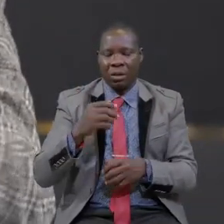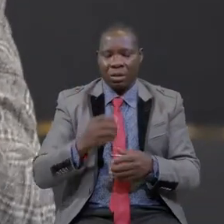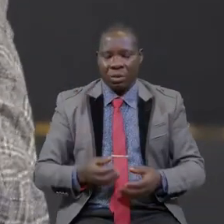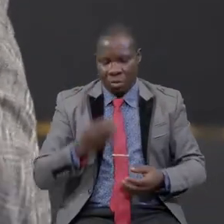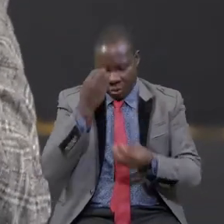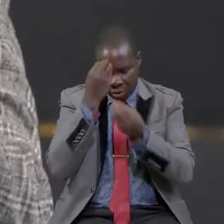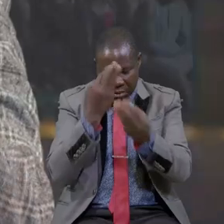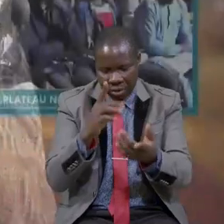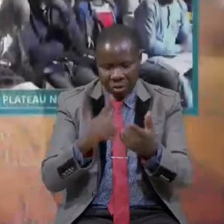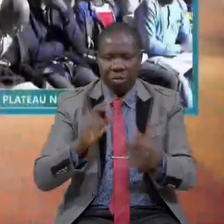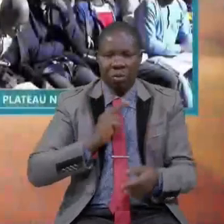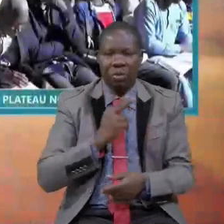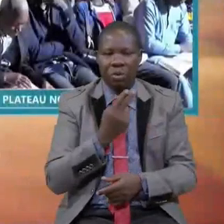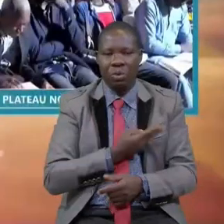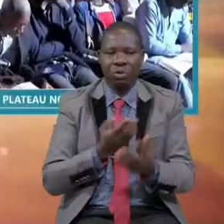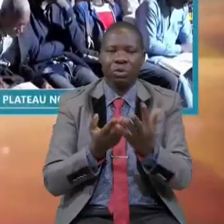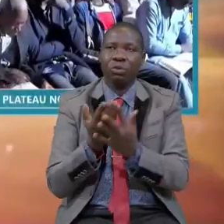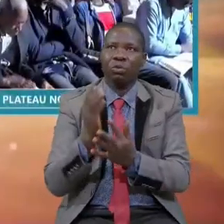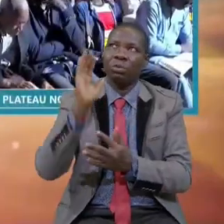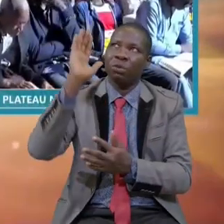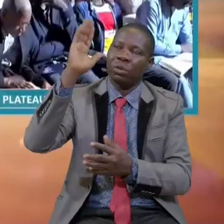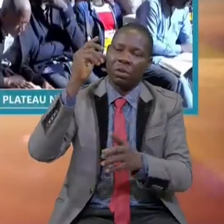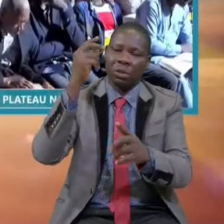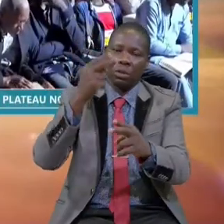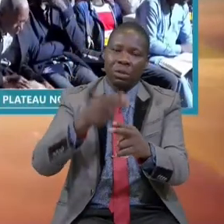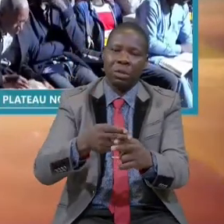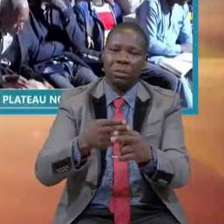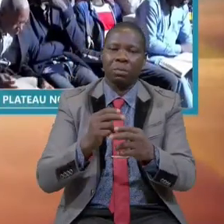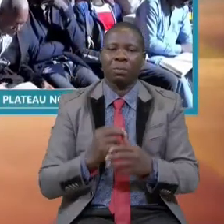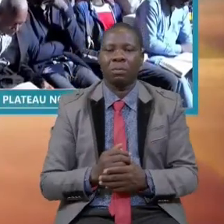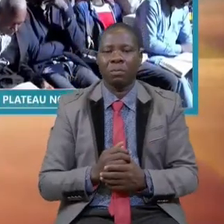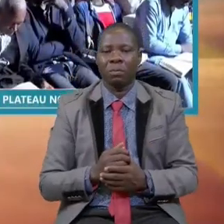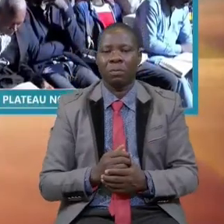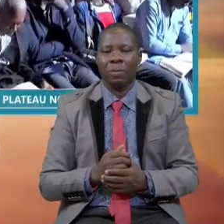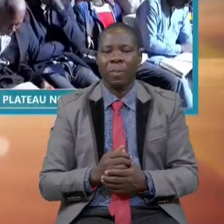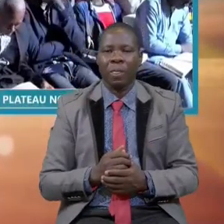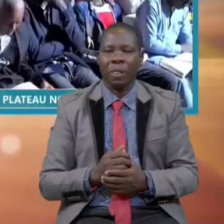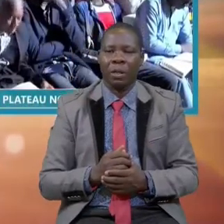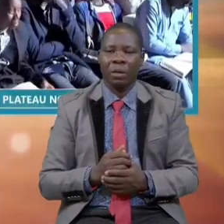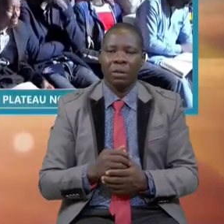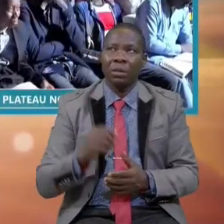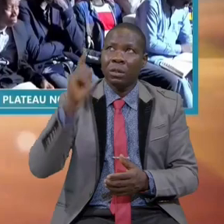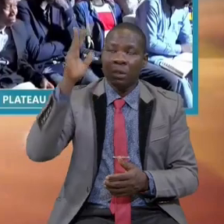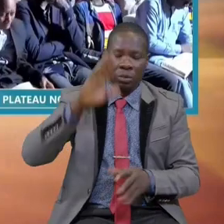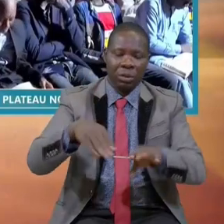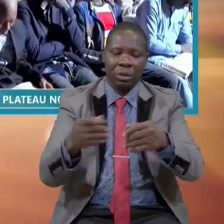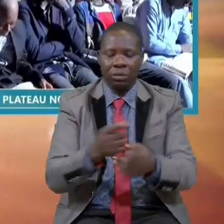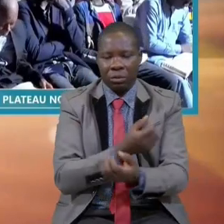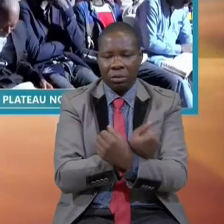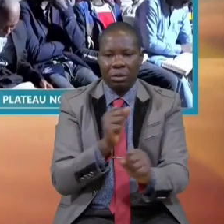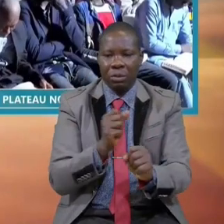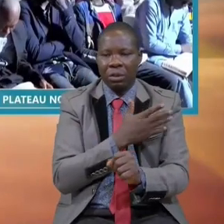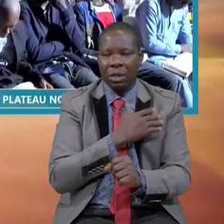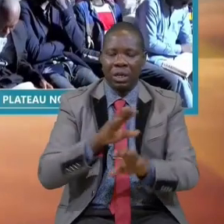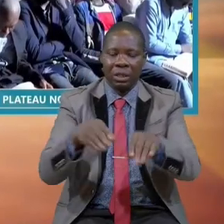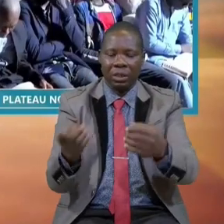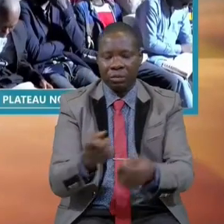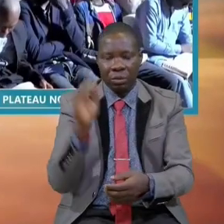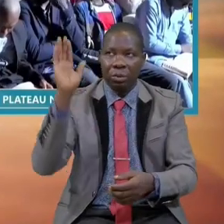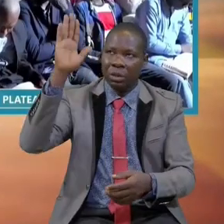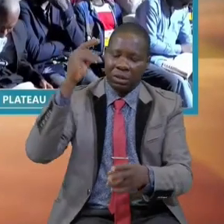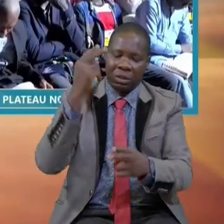en ton nom. » Il te donnera le salut et il te donnera son